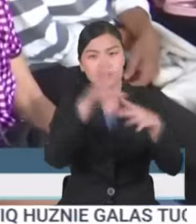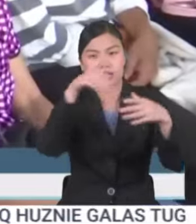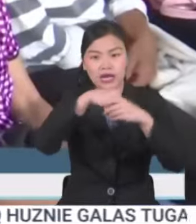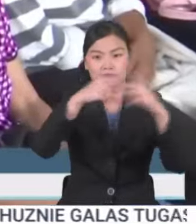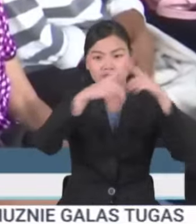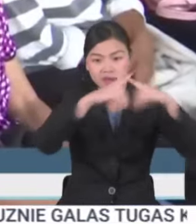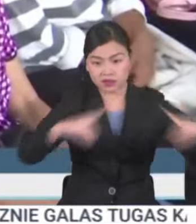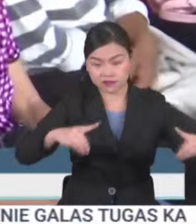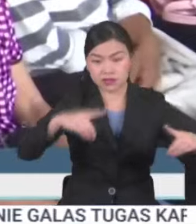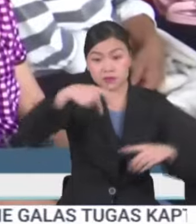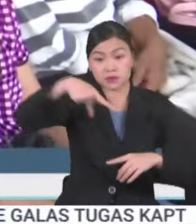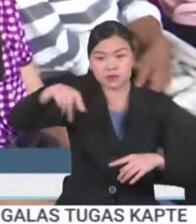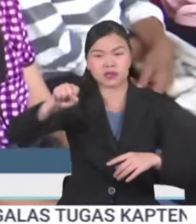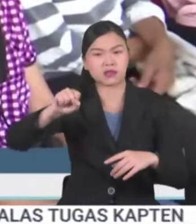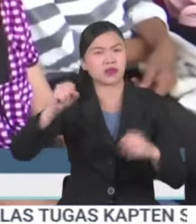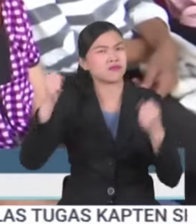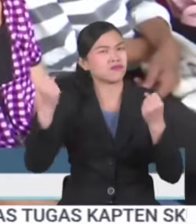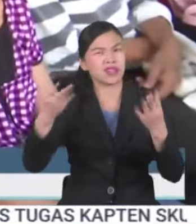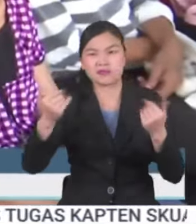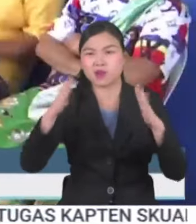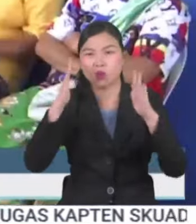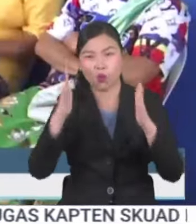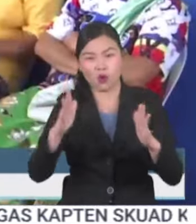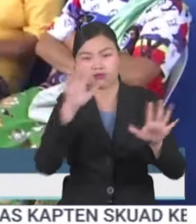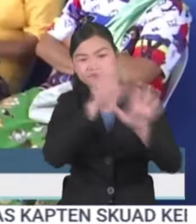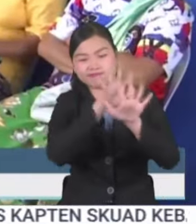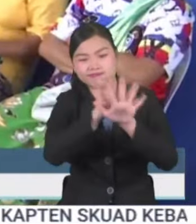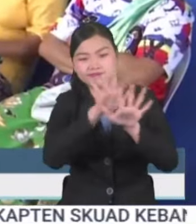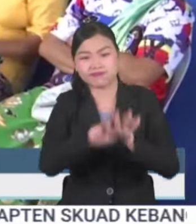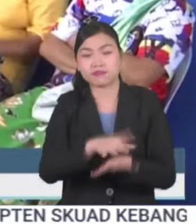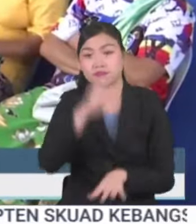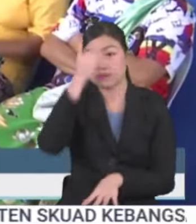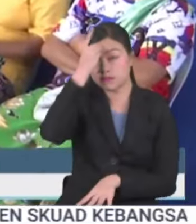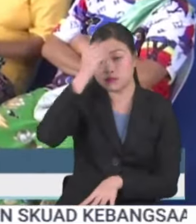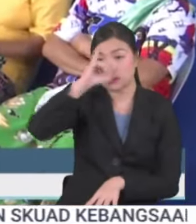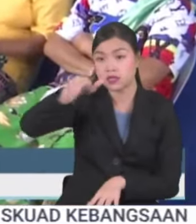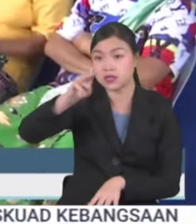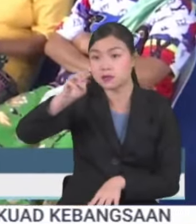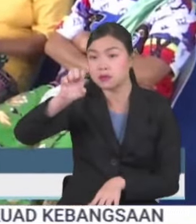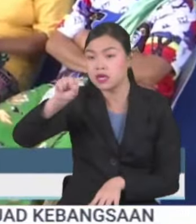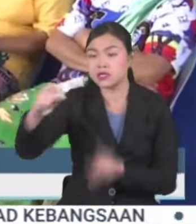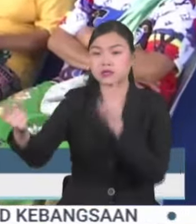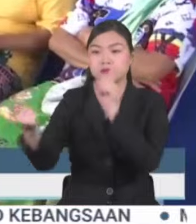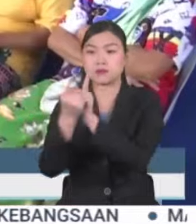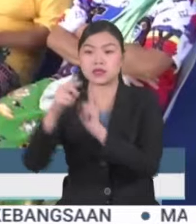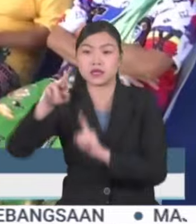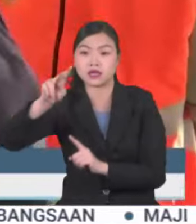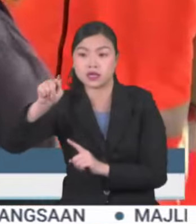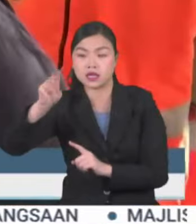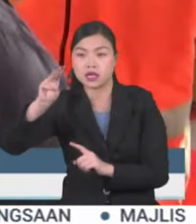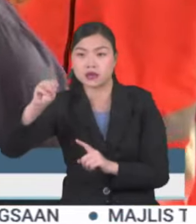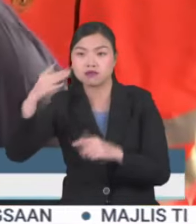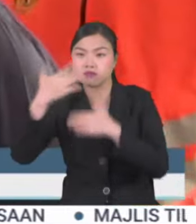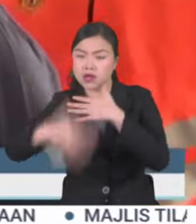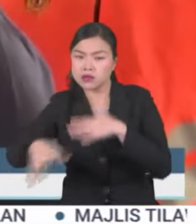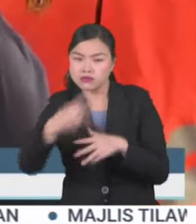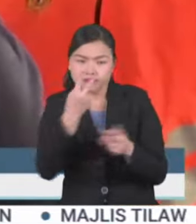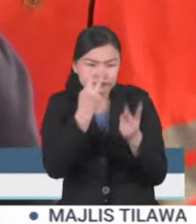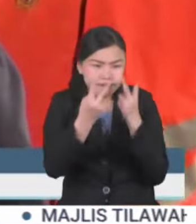PPS ini memang terlalu sesak Datuk James ditemui RTM selepas meninjau penduduk terjejas kebakaran di kampung pinangah